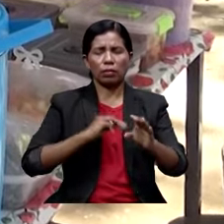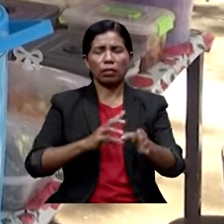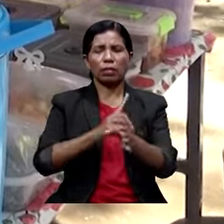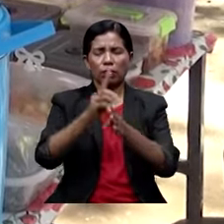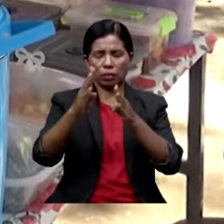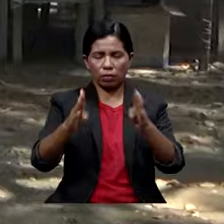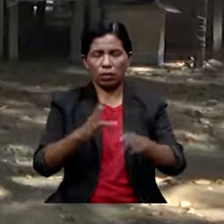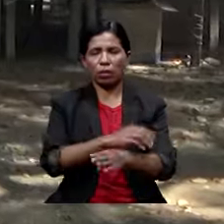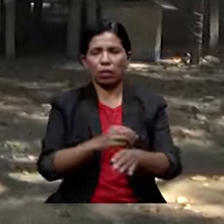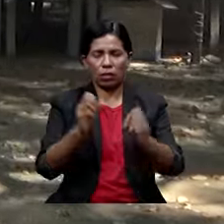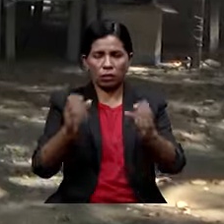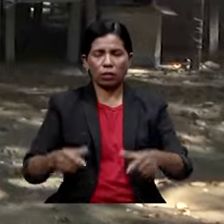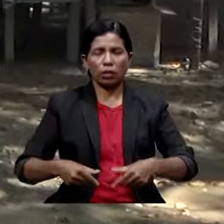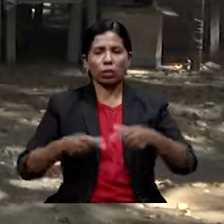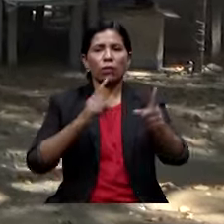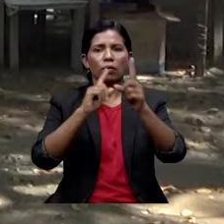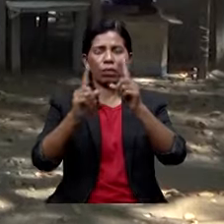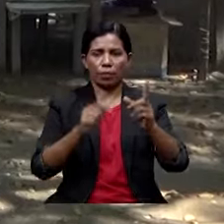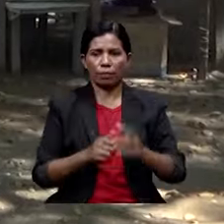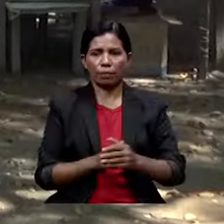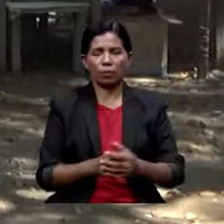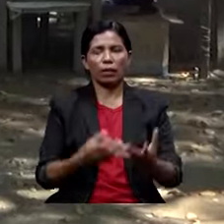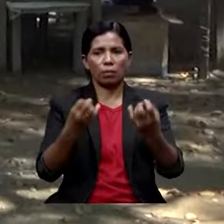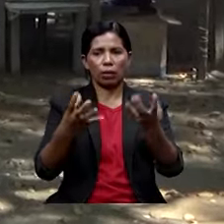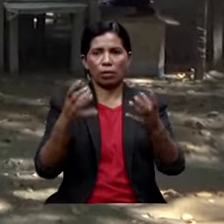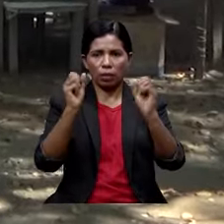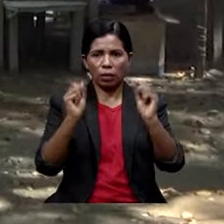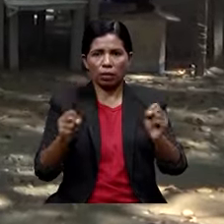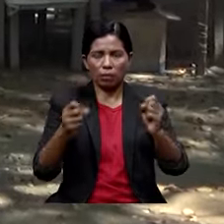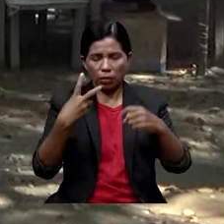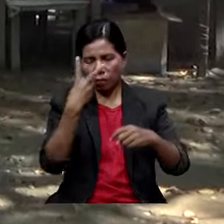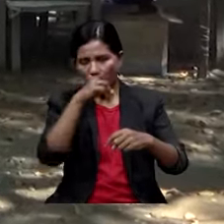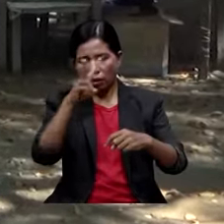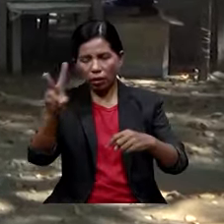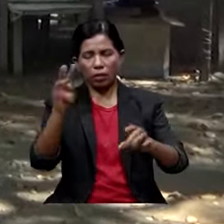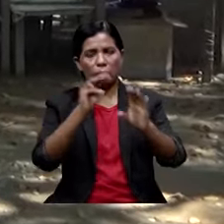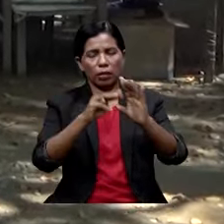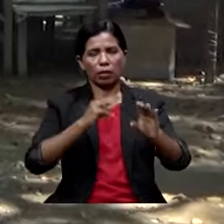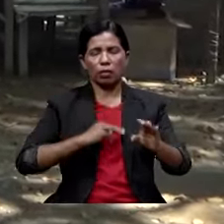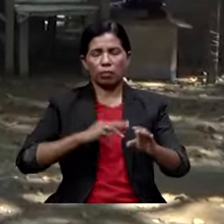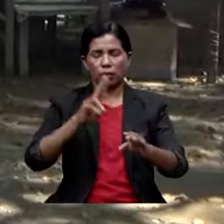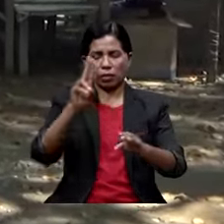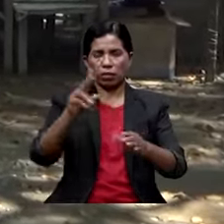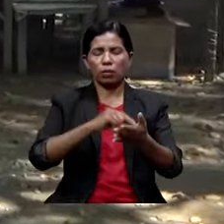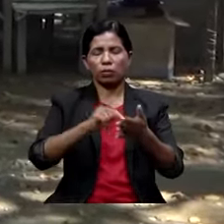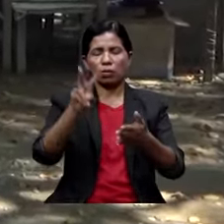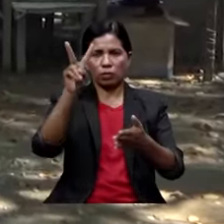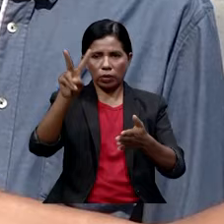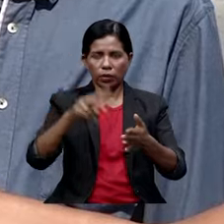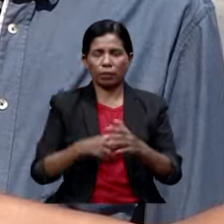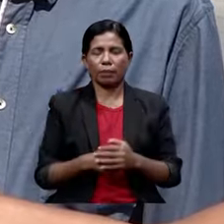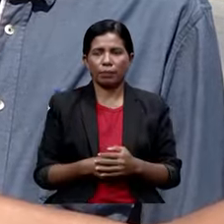mercado hene hela para tvel for razões e barak mos bele bahare rasik mercado manleu nomor 2 ida